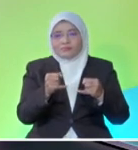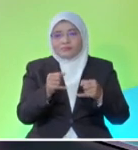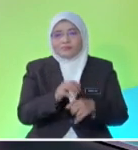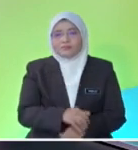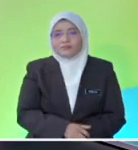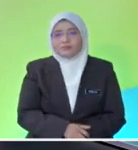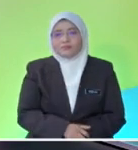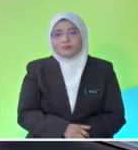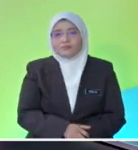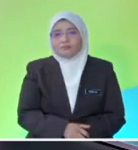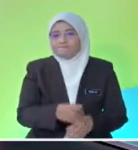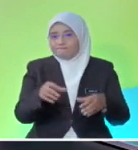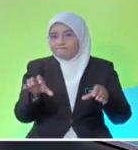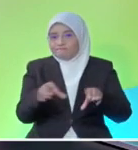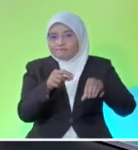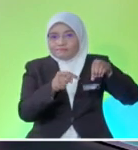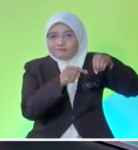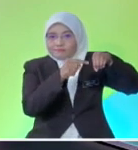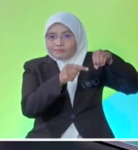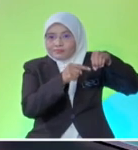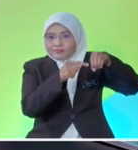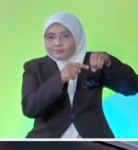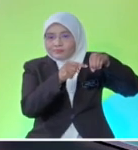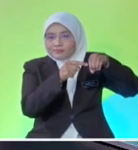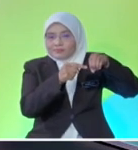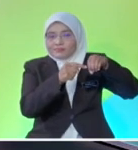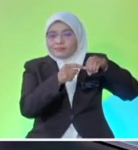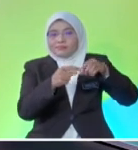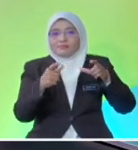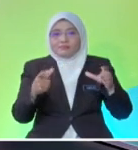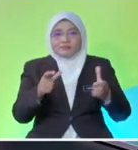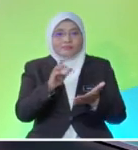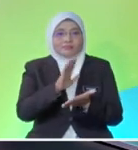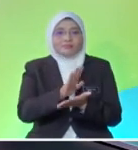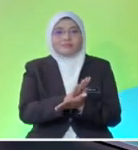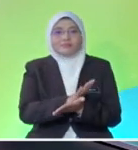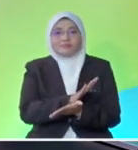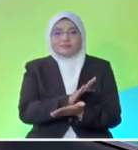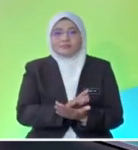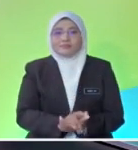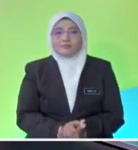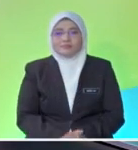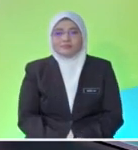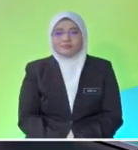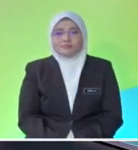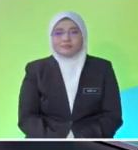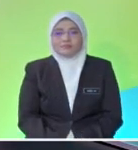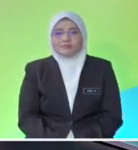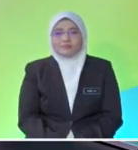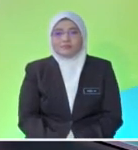Mesai tolong lubang buatkan pun boleh. Boleh cikgu tandakan. Kita kongsikan dengan murid-murid. Bila apa yang cikgu dah potongkan